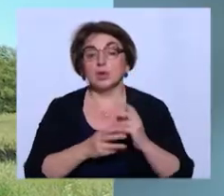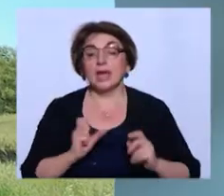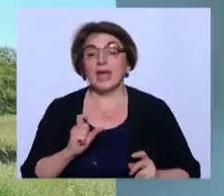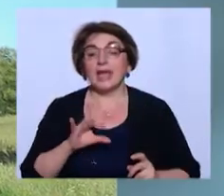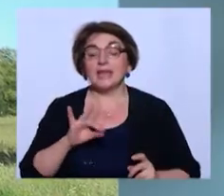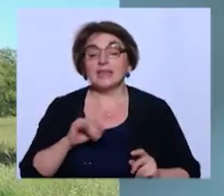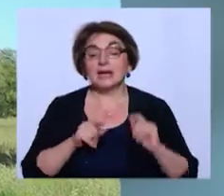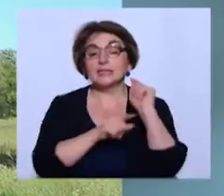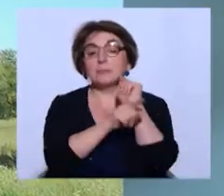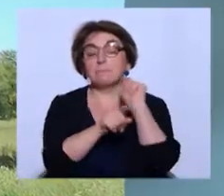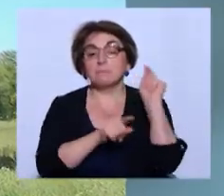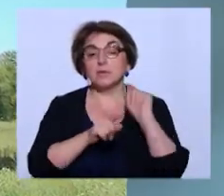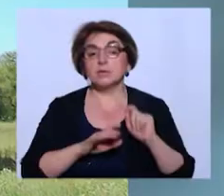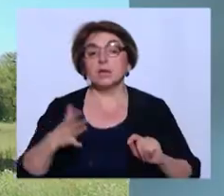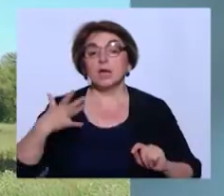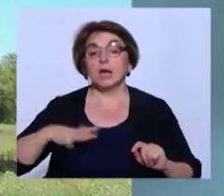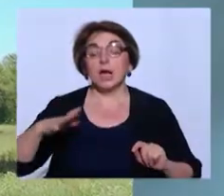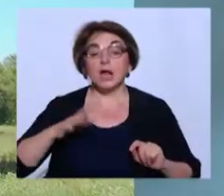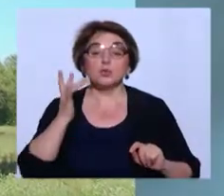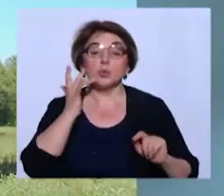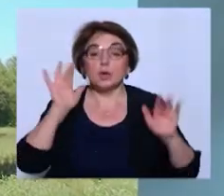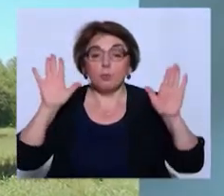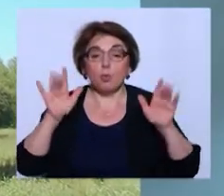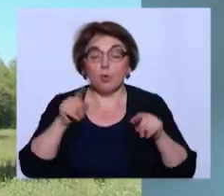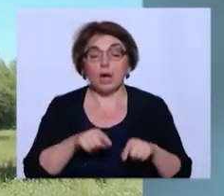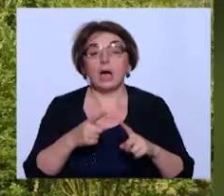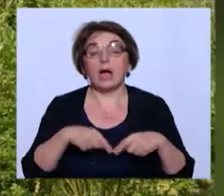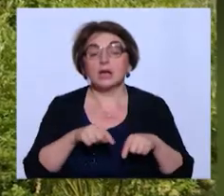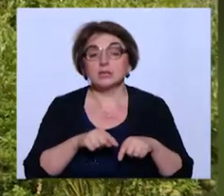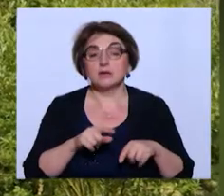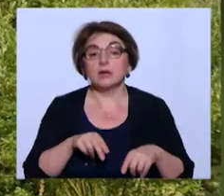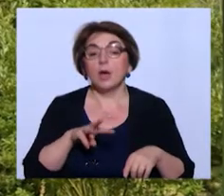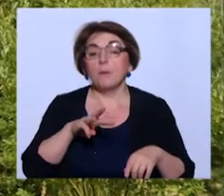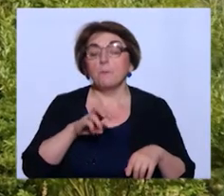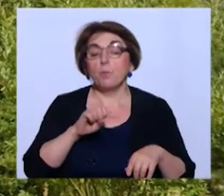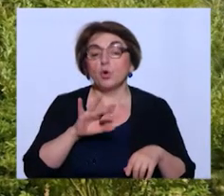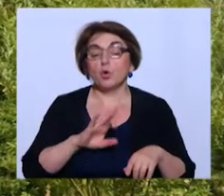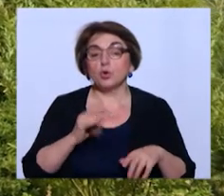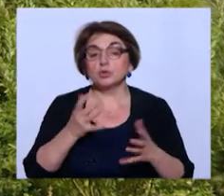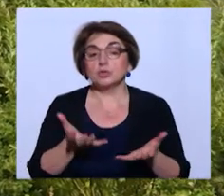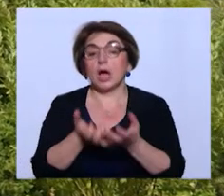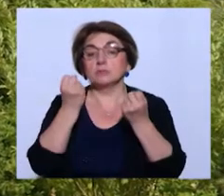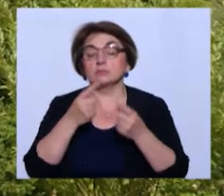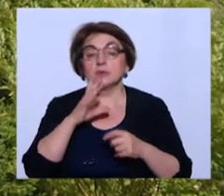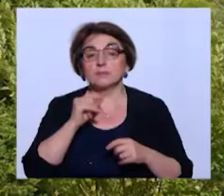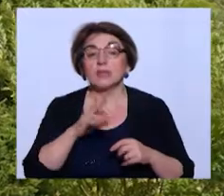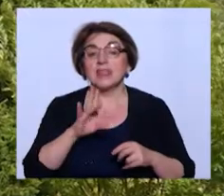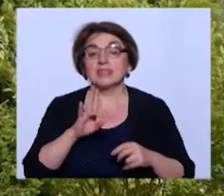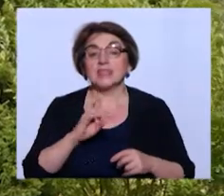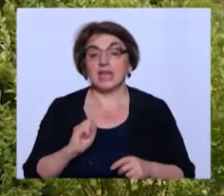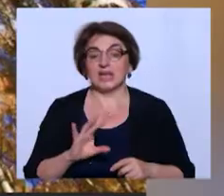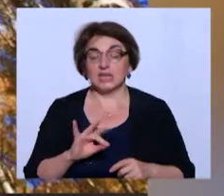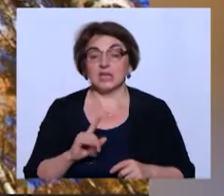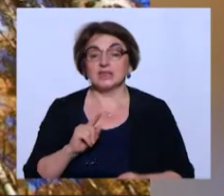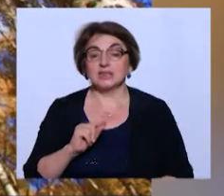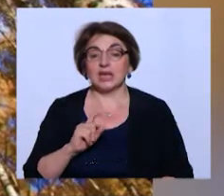ფიჭვი, ქართული მუხა, ასევე ნახშირბადის მონოოქსიდის ათვისებას შეძლებს ნეკერჩხალი,